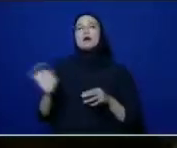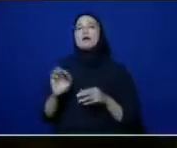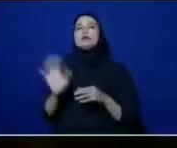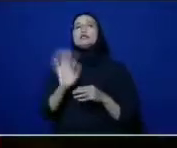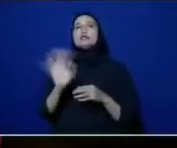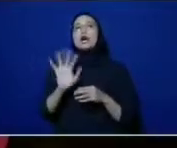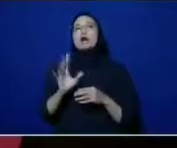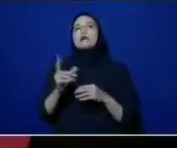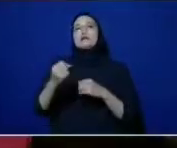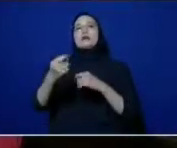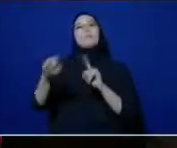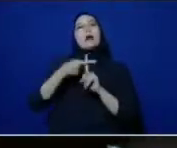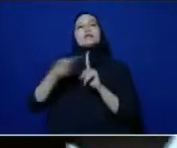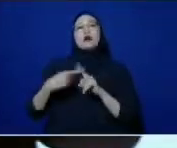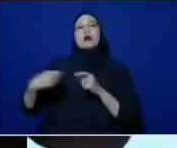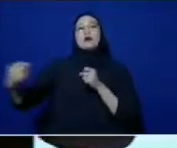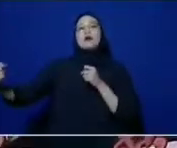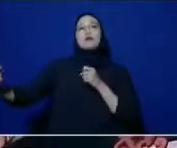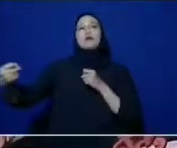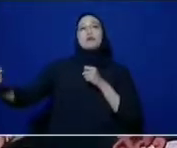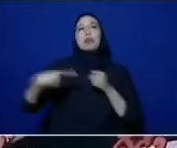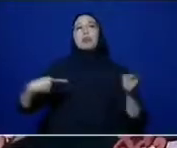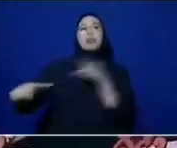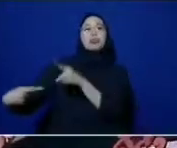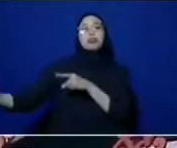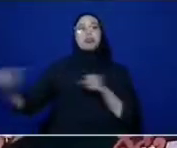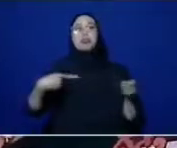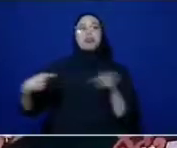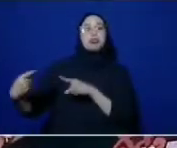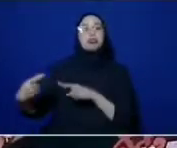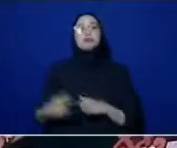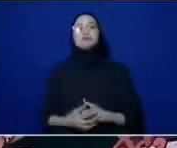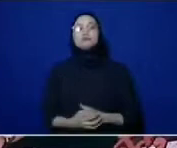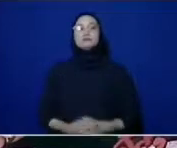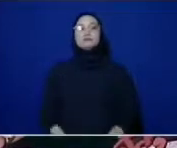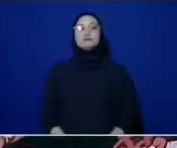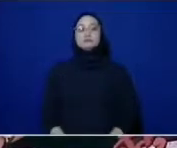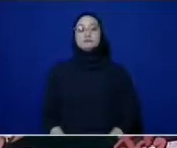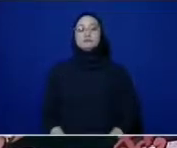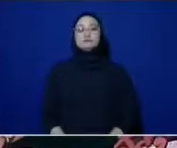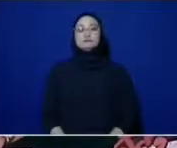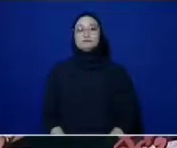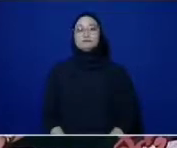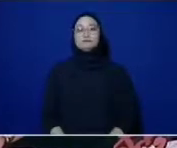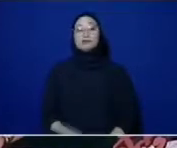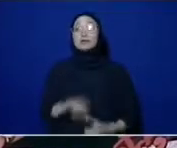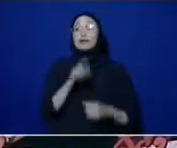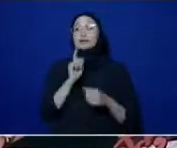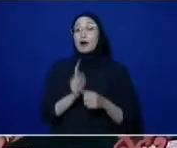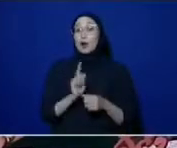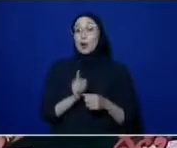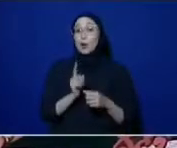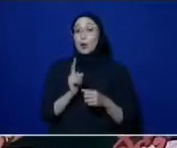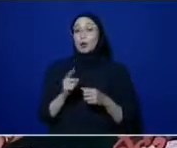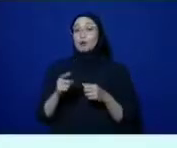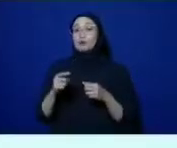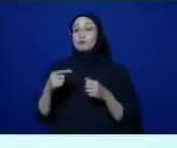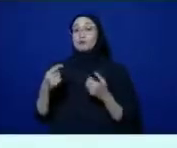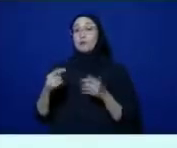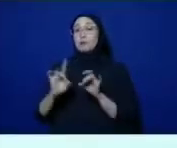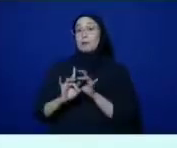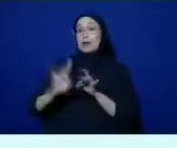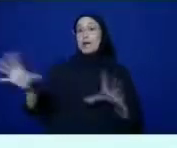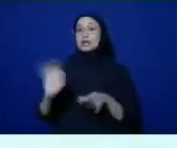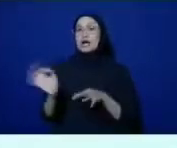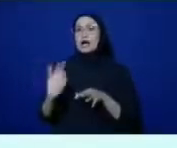enggak? Baik. Baik, silakan Pak. Ada tanggapan lain? Ya. Jadi kalau tidak ada terlalu banyak